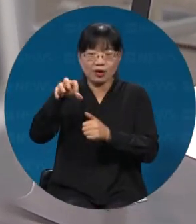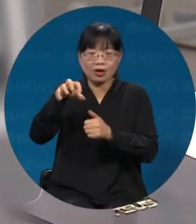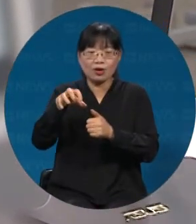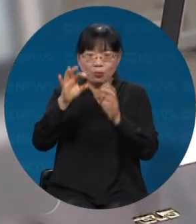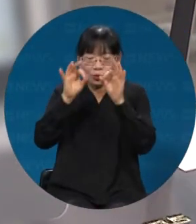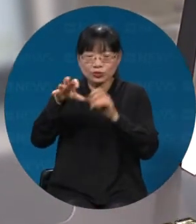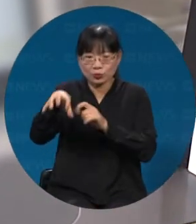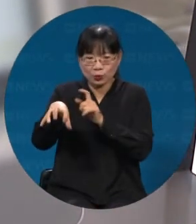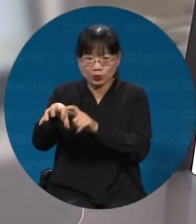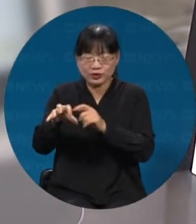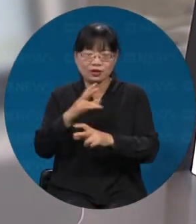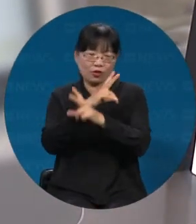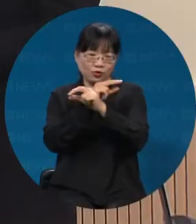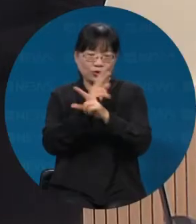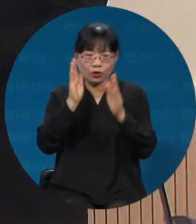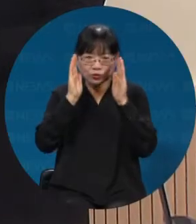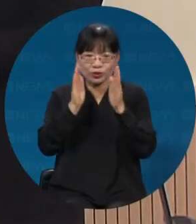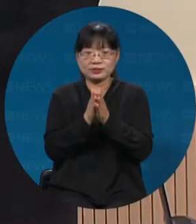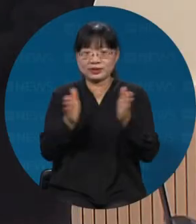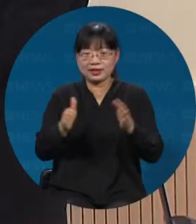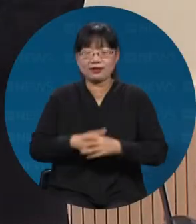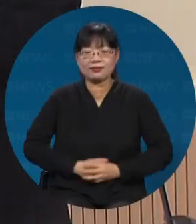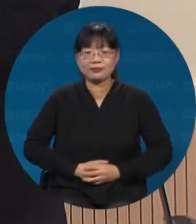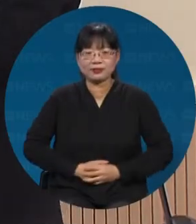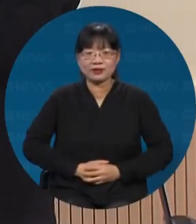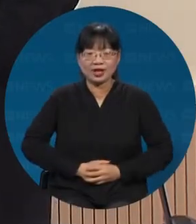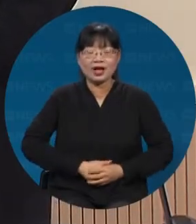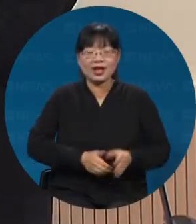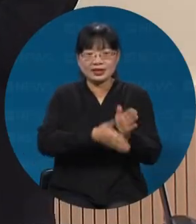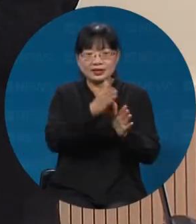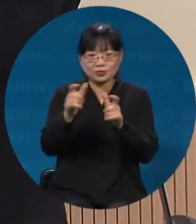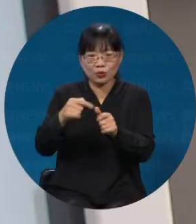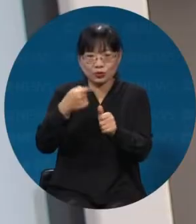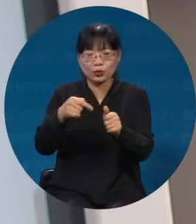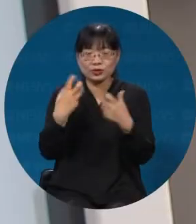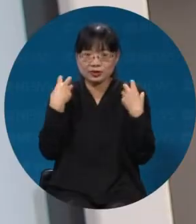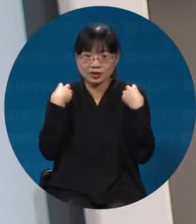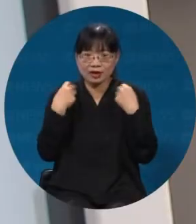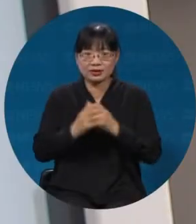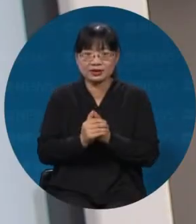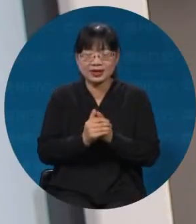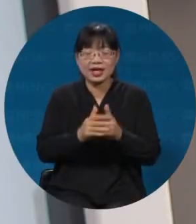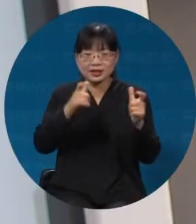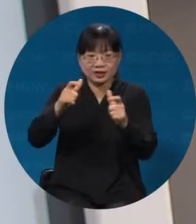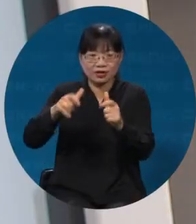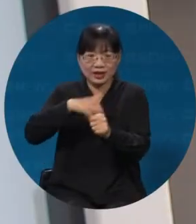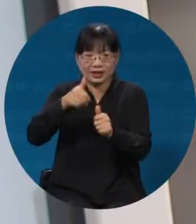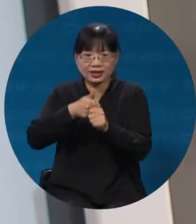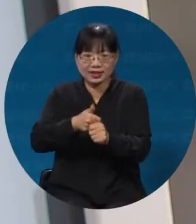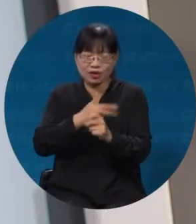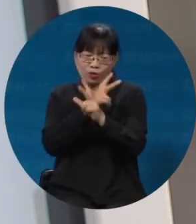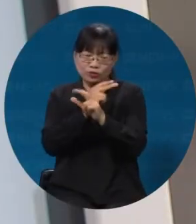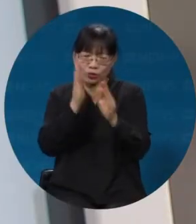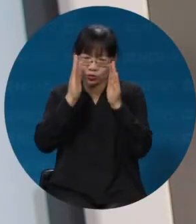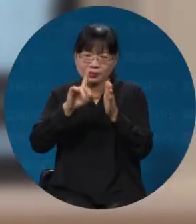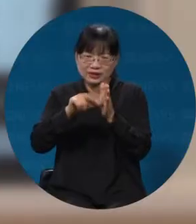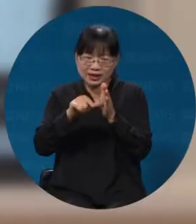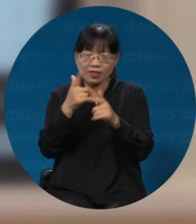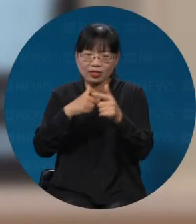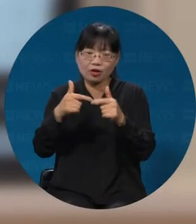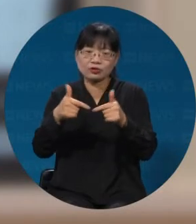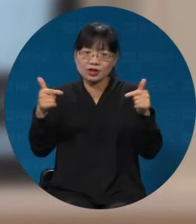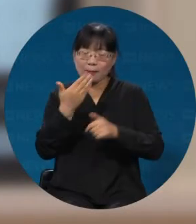학교에서는 원격 수업으로 전환합니다 시도교육청은 지역별 상황에 따라 원격 수업 기간을 더 늘릴 수도